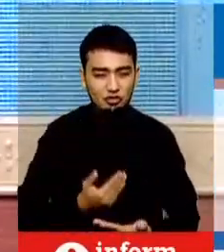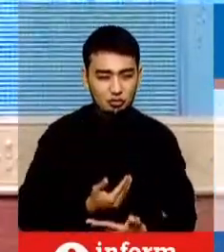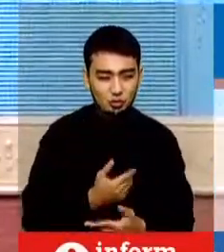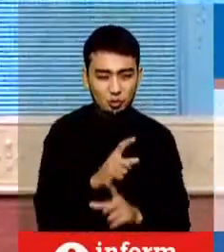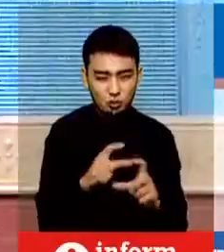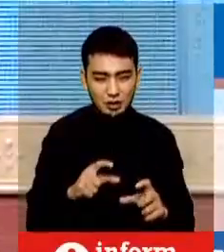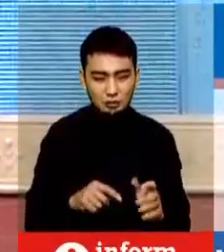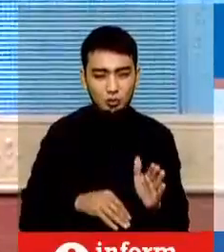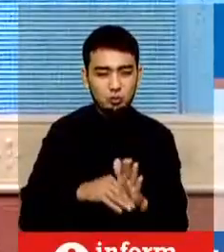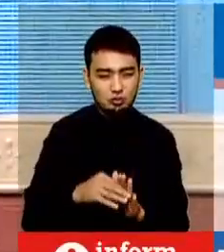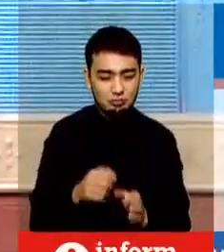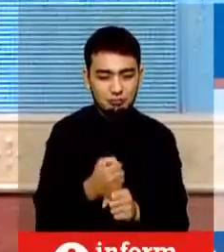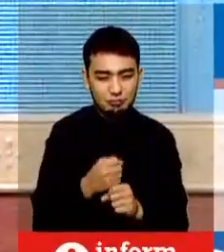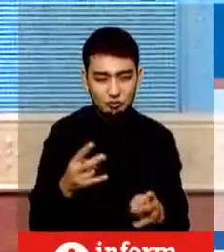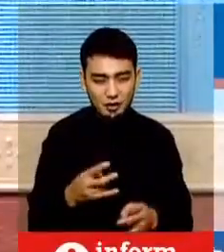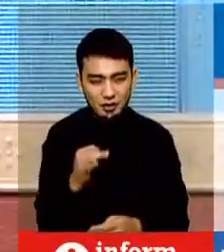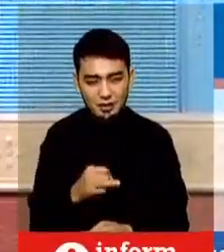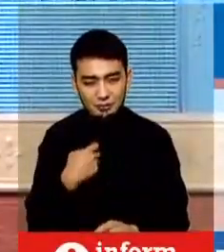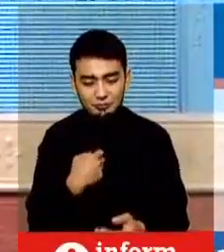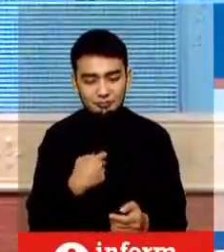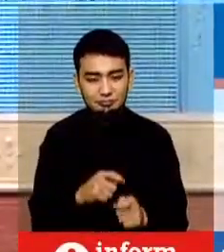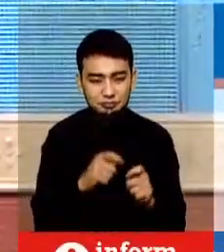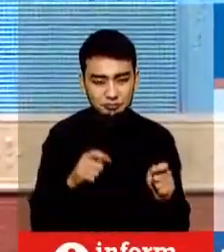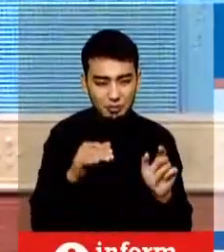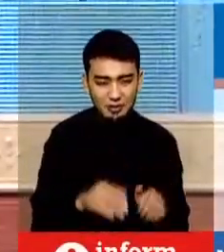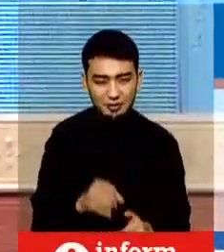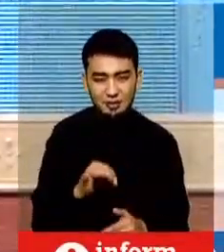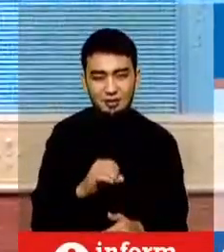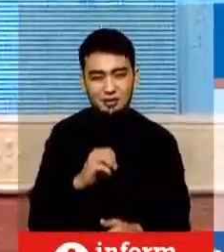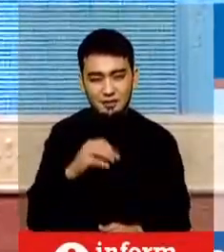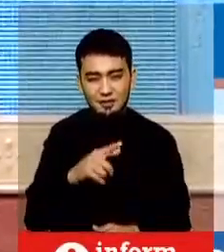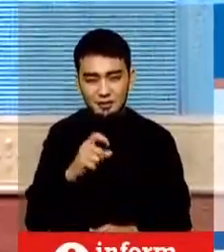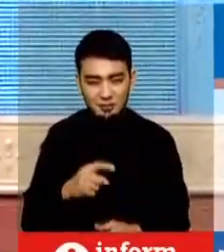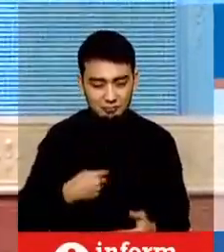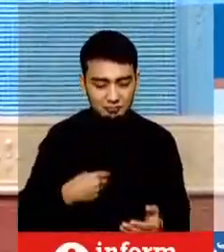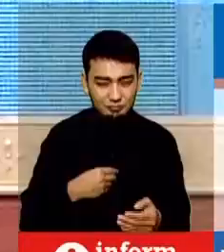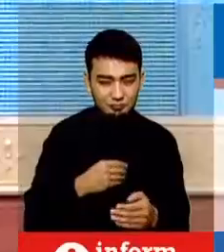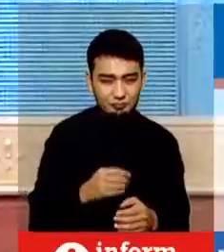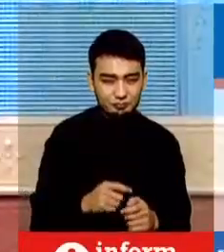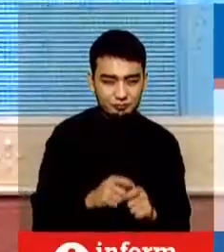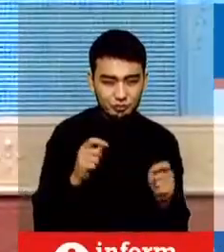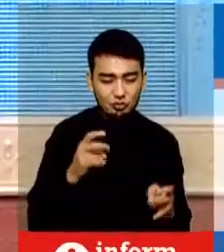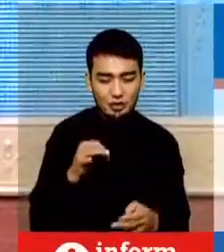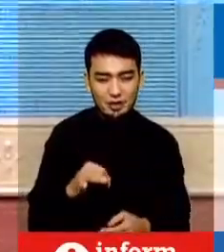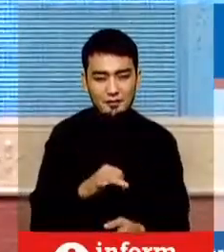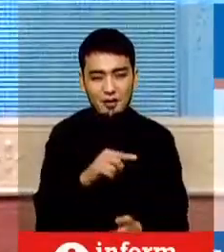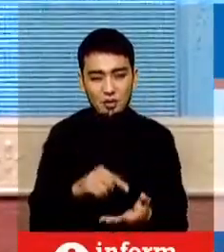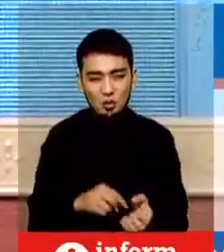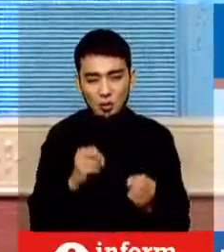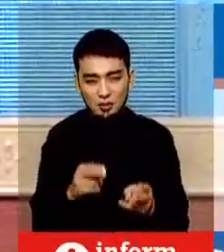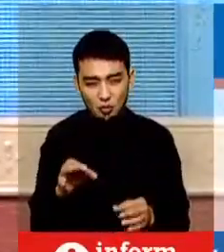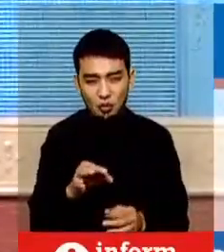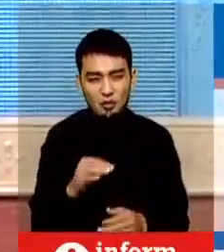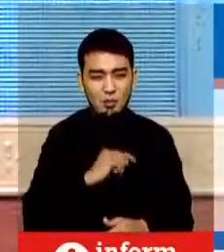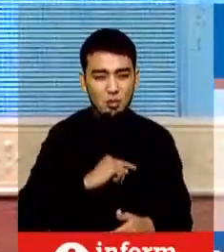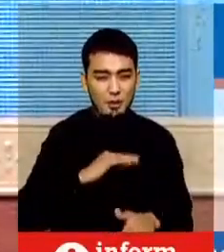этого условия, обеспечить бесперебойным предоставлением коммунальных услуг, своевременно решать вопросы безопасности, безработицы и так